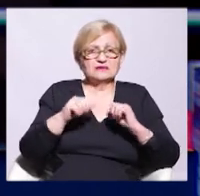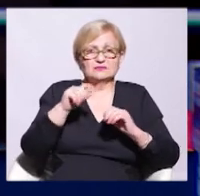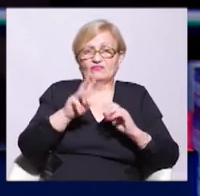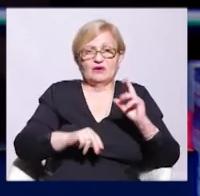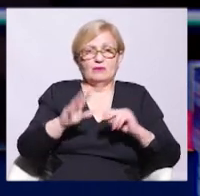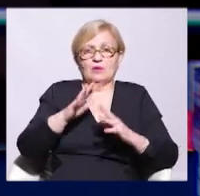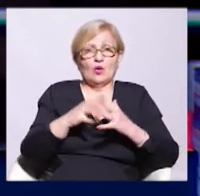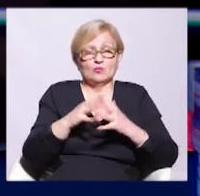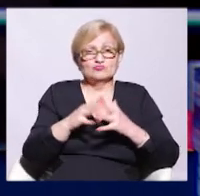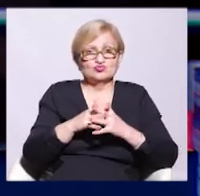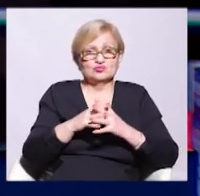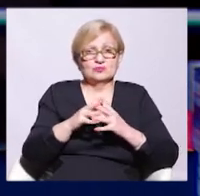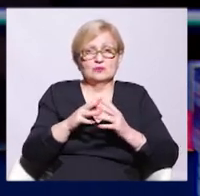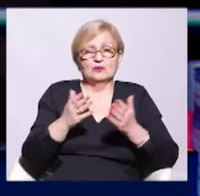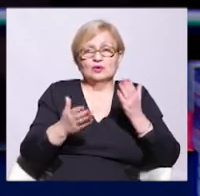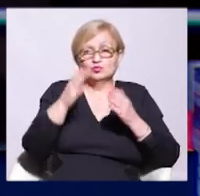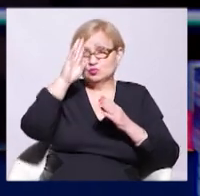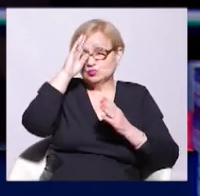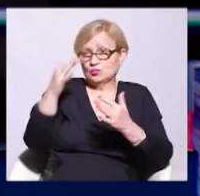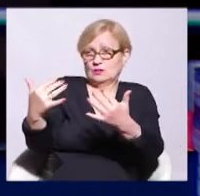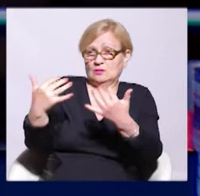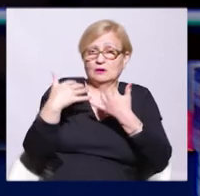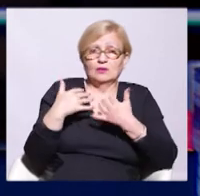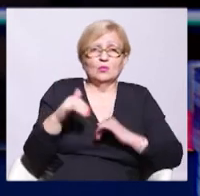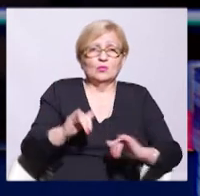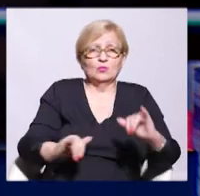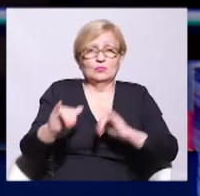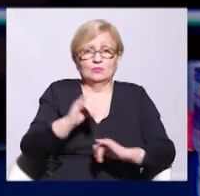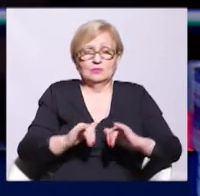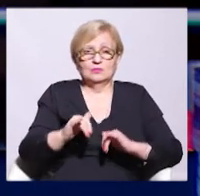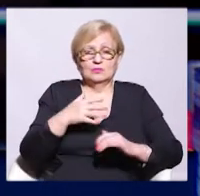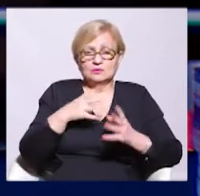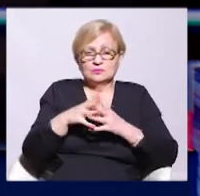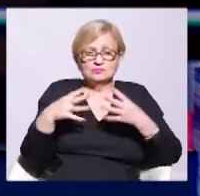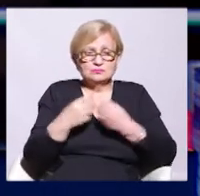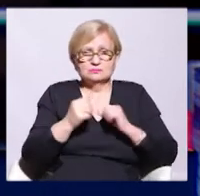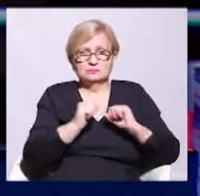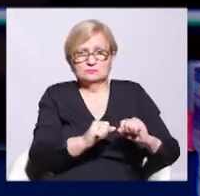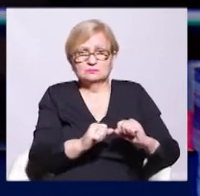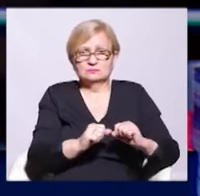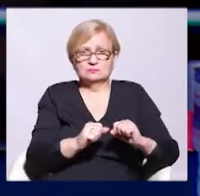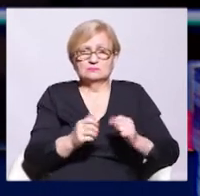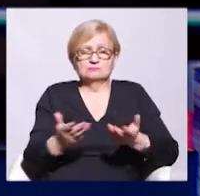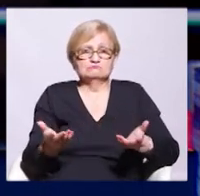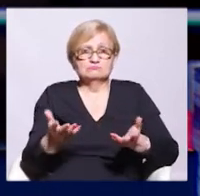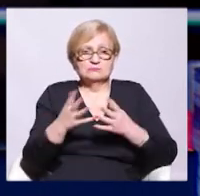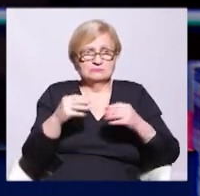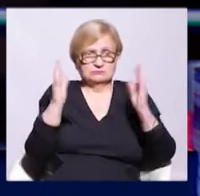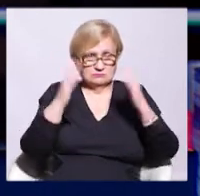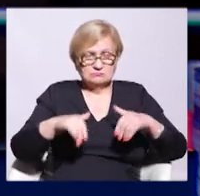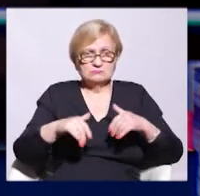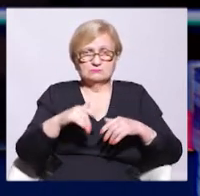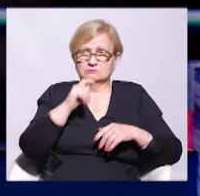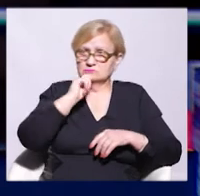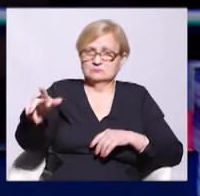mietvleba adamias, radgan tu mteri momkhduria, chveni ojakhis libos momshleli da